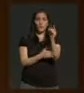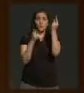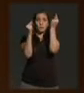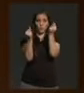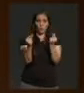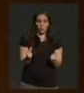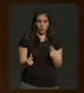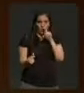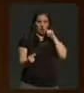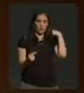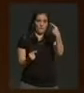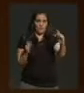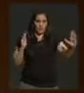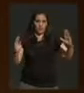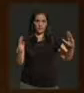hauek lirateke.